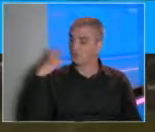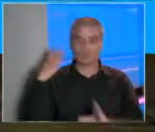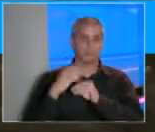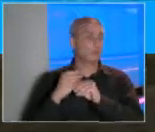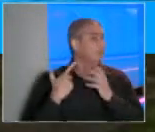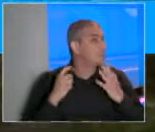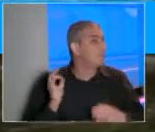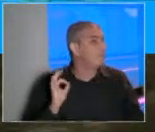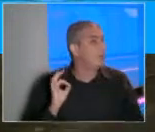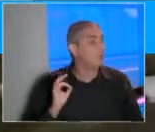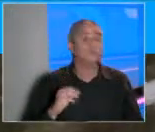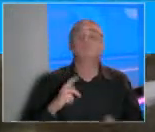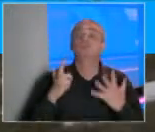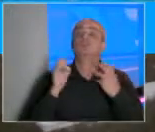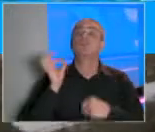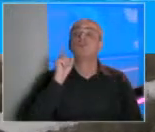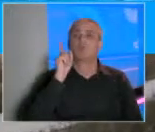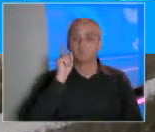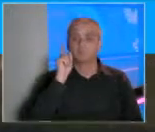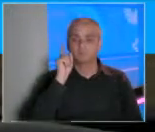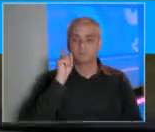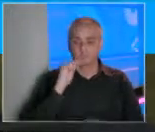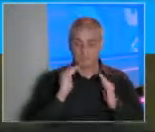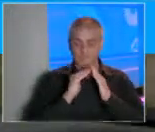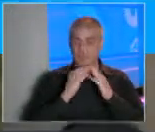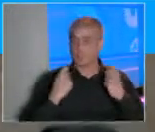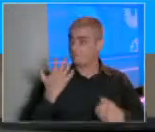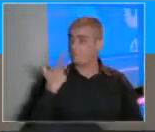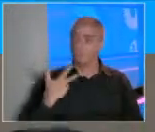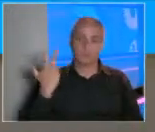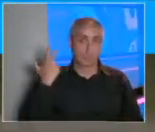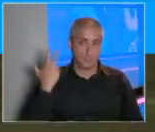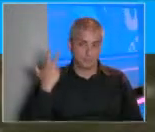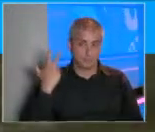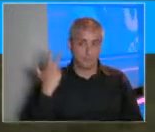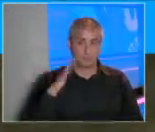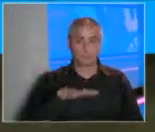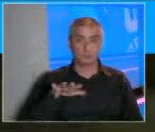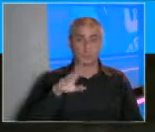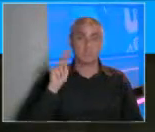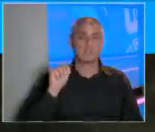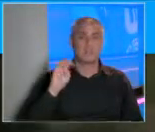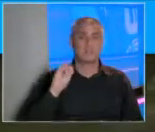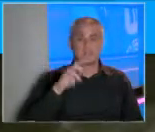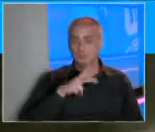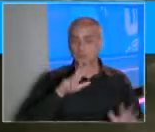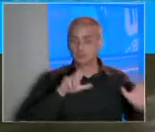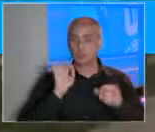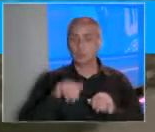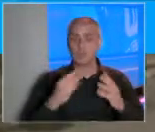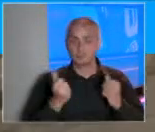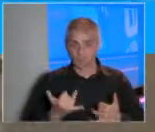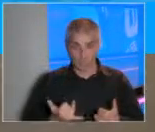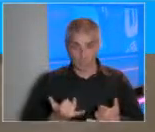האחרונות. ב-70%? 70%. ודירה שנמכרה לפני שלוש שנים בשכונת נווה מנחם אצלנו